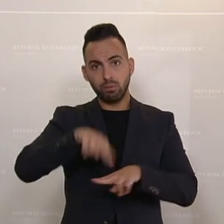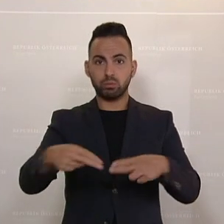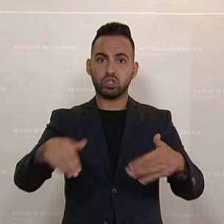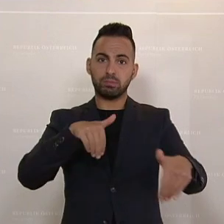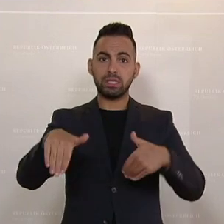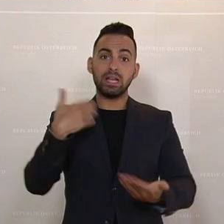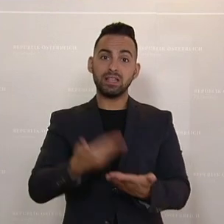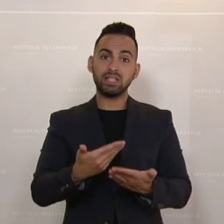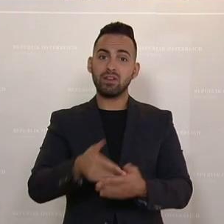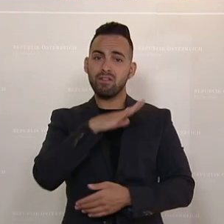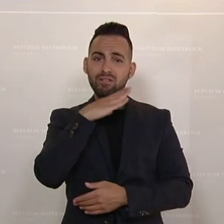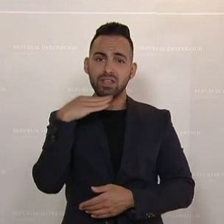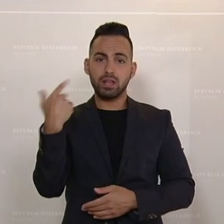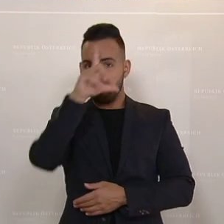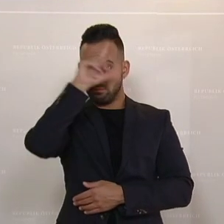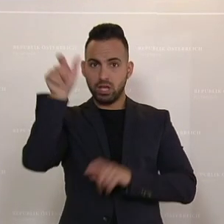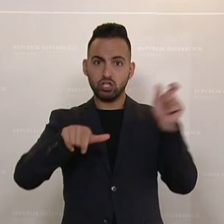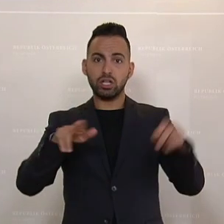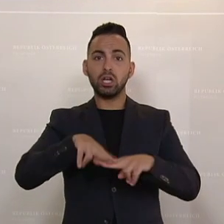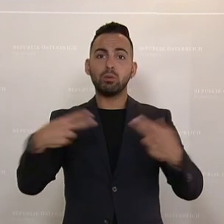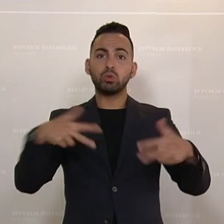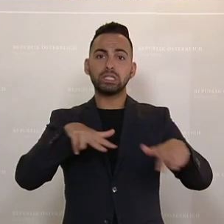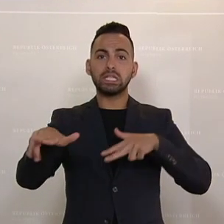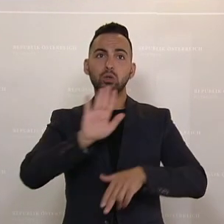diesem Regierungskurs mittlerweile nur mehr folgen.